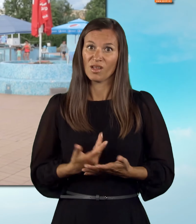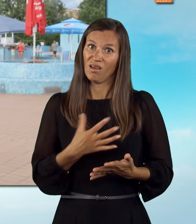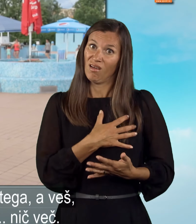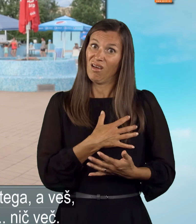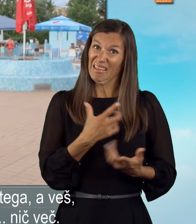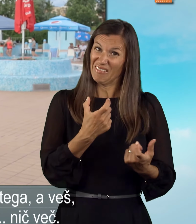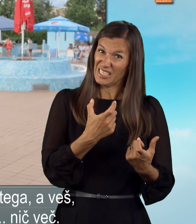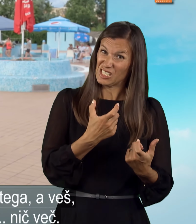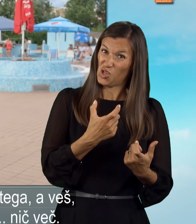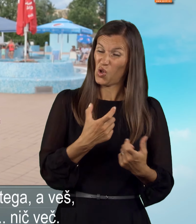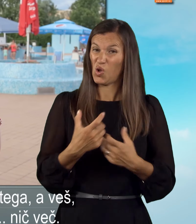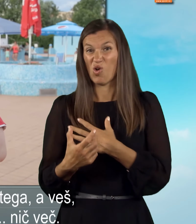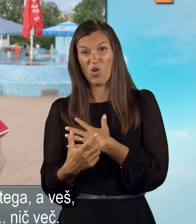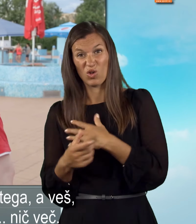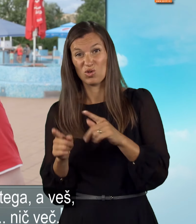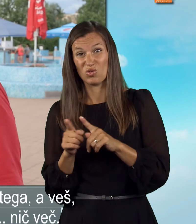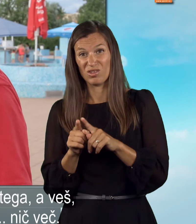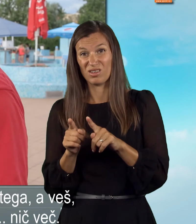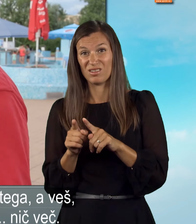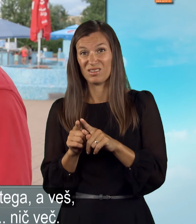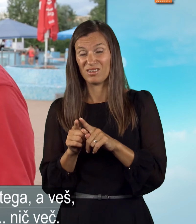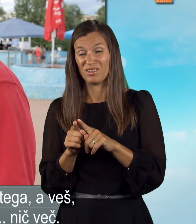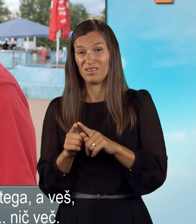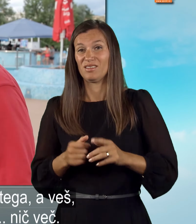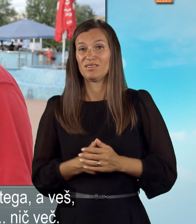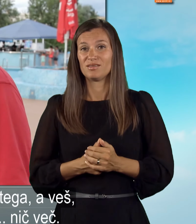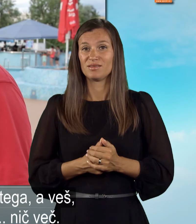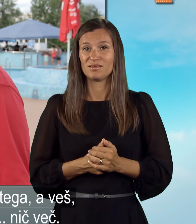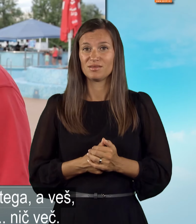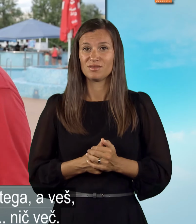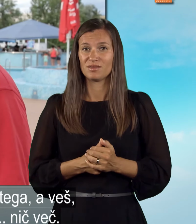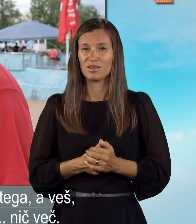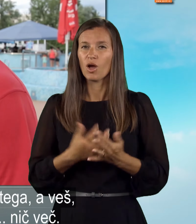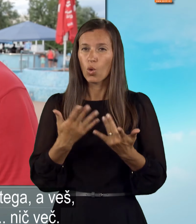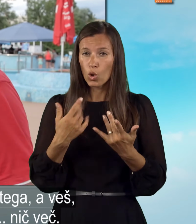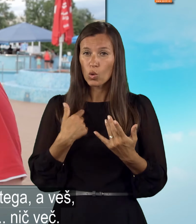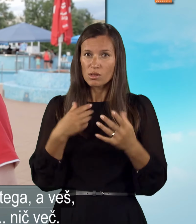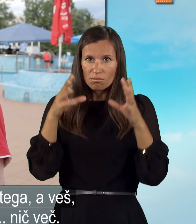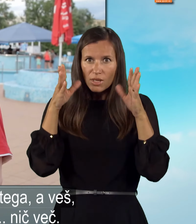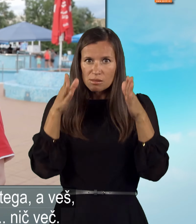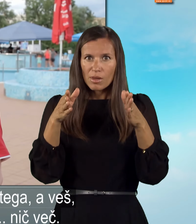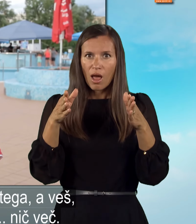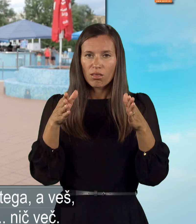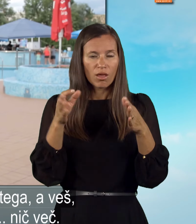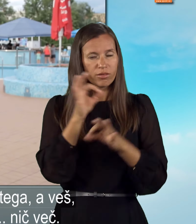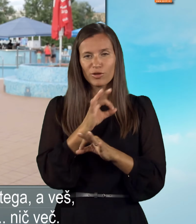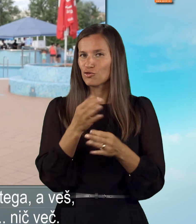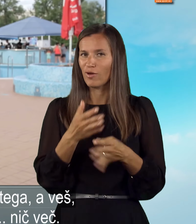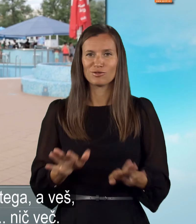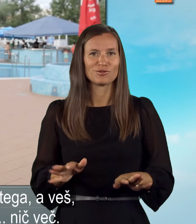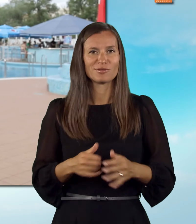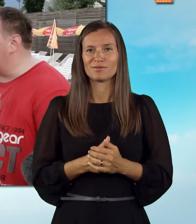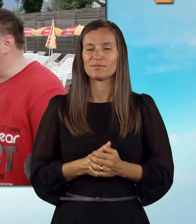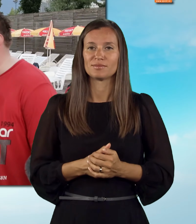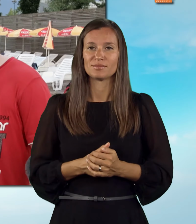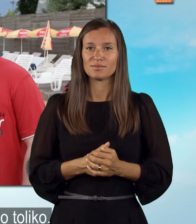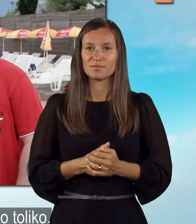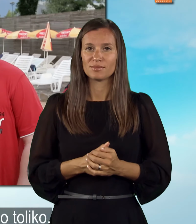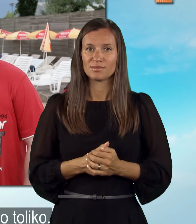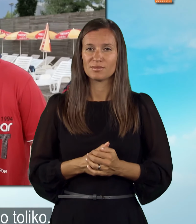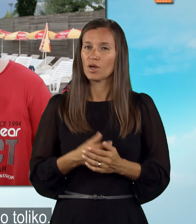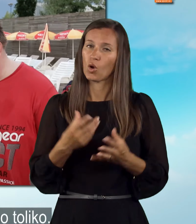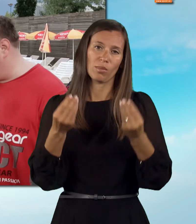To je 200. 200, hoč še tega. Še tega, evo. Veš, koliko sem pa še zbran? Neč veš. Preveč,